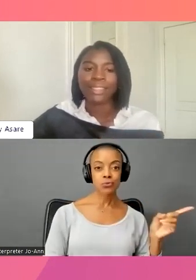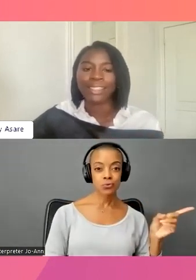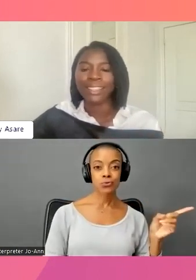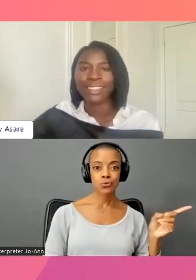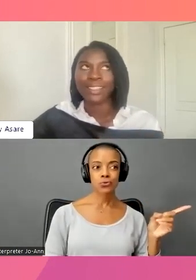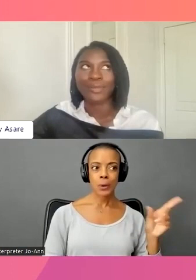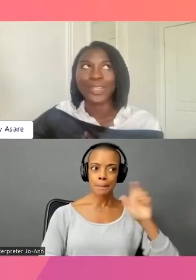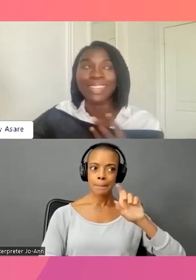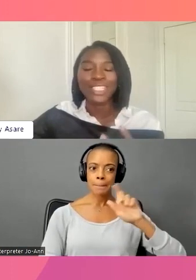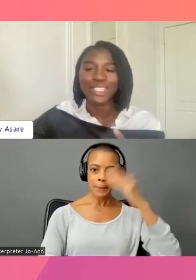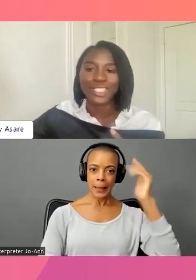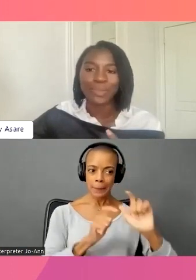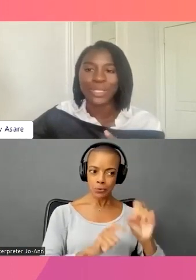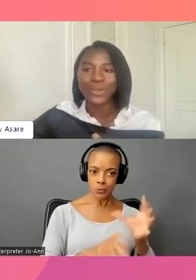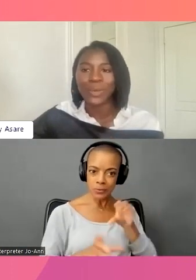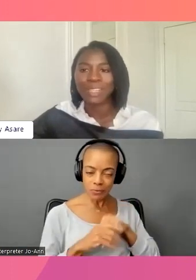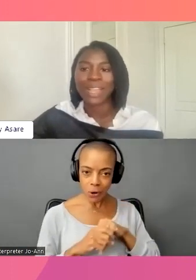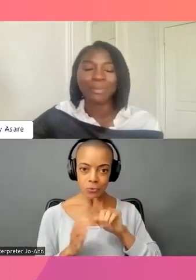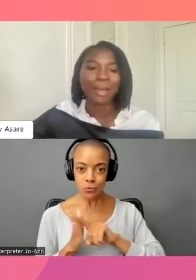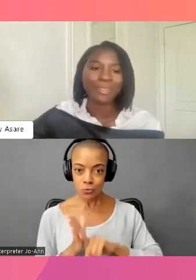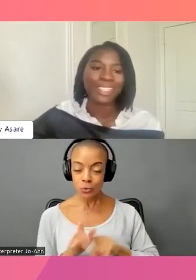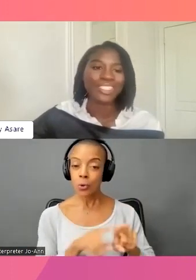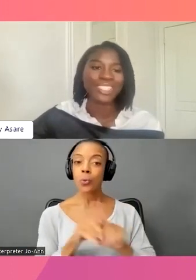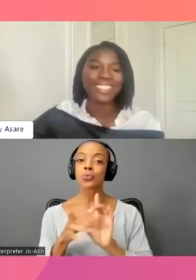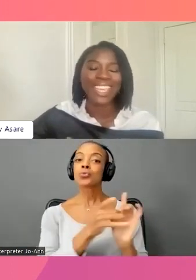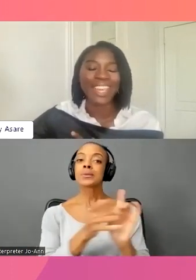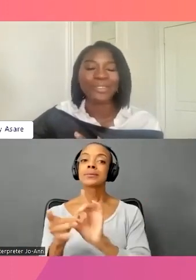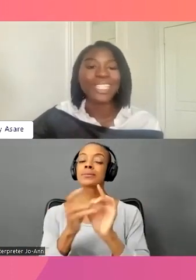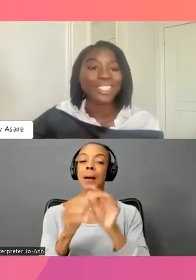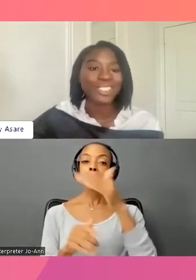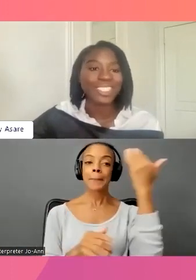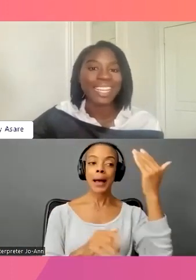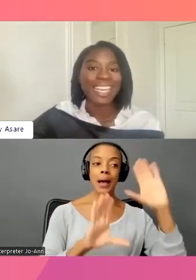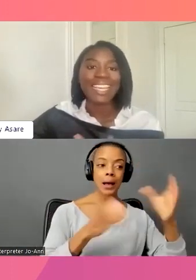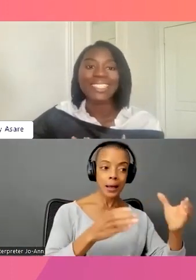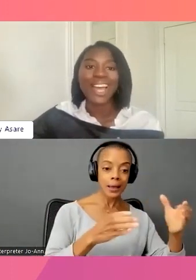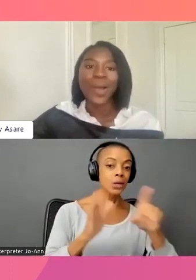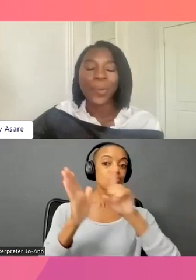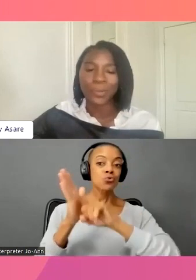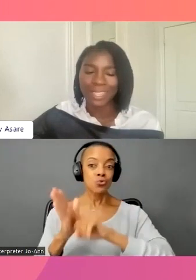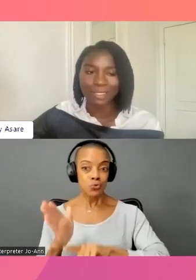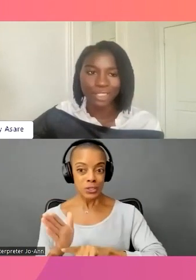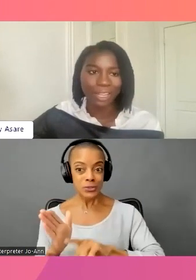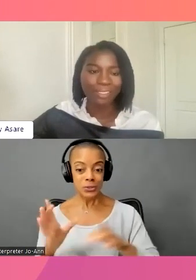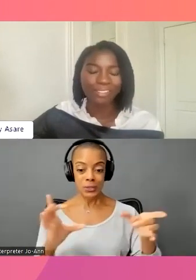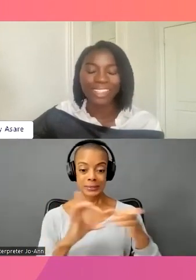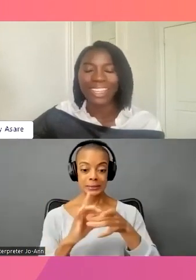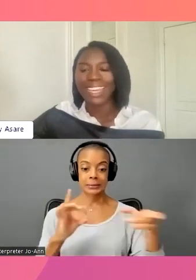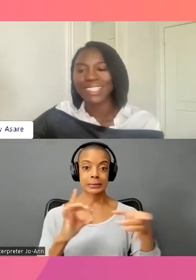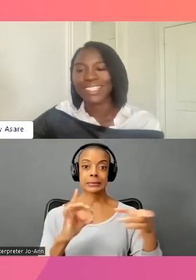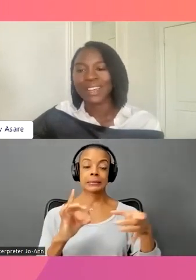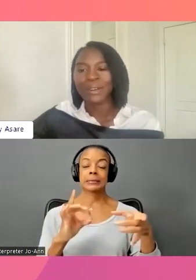déjà. Mais il est également important de noter que les relations entre les populations